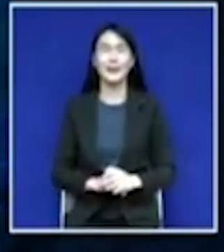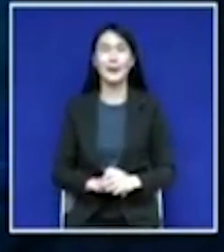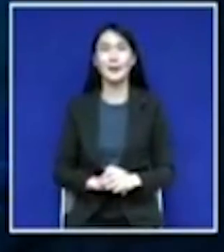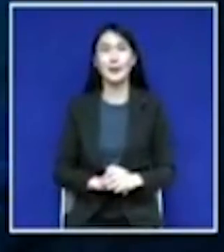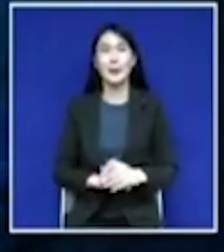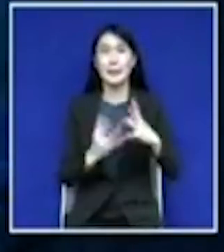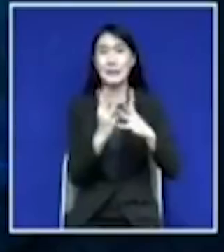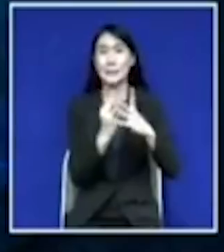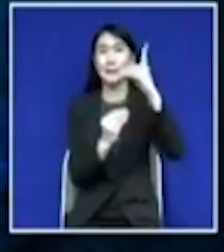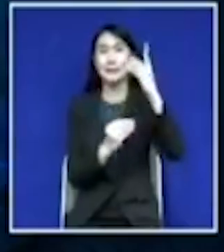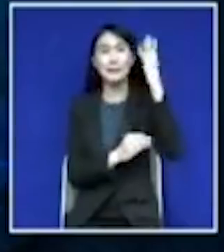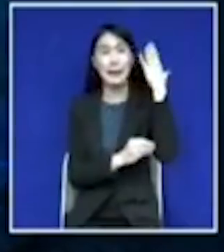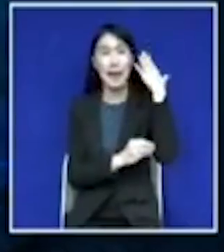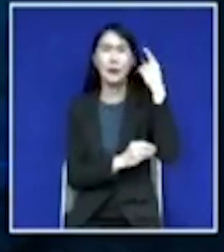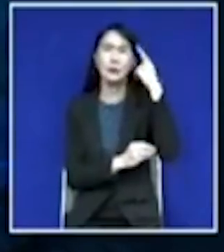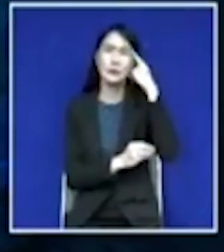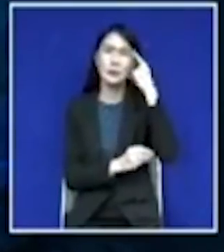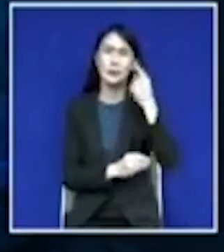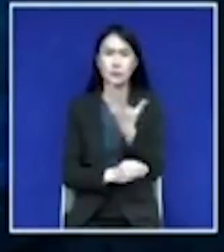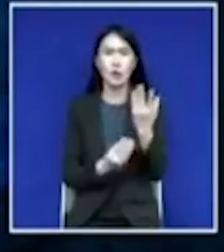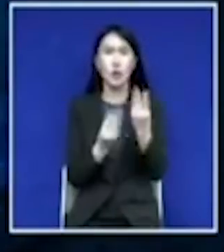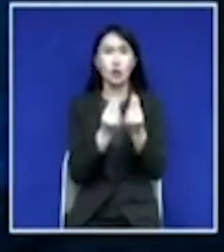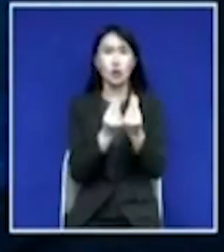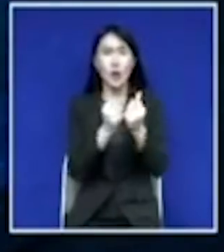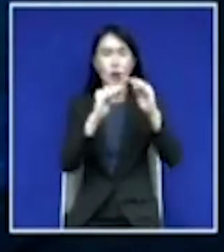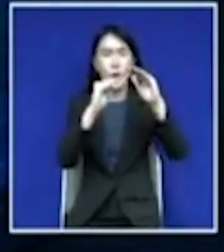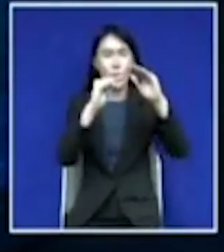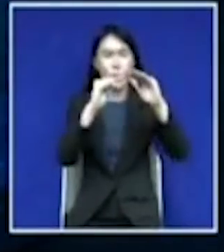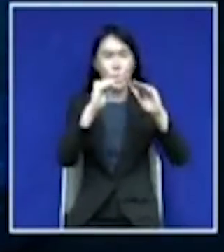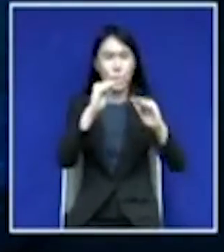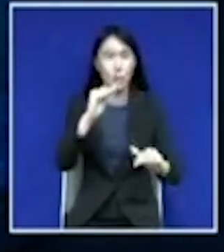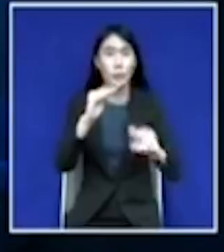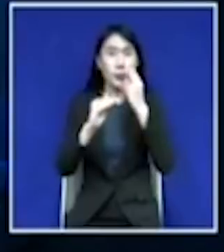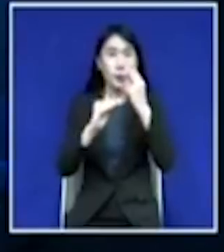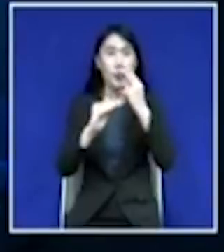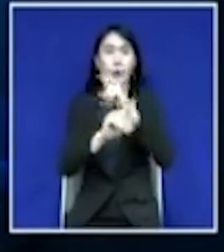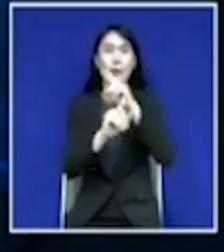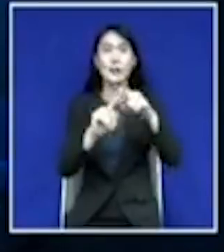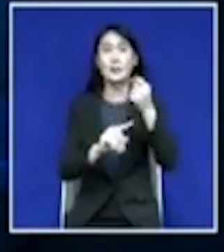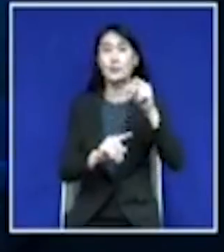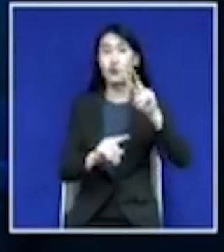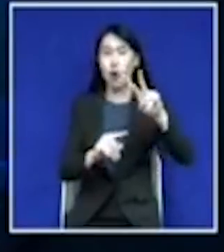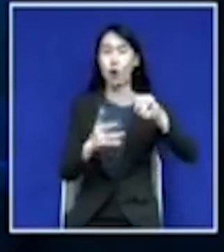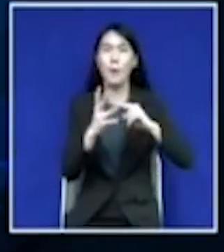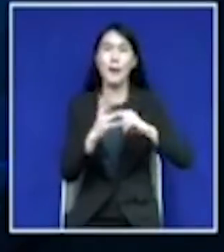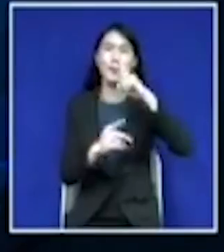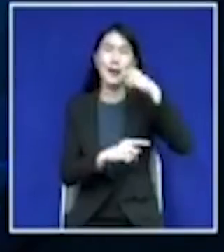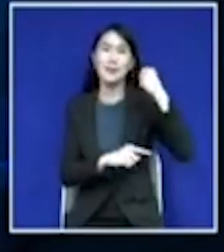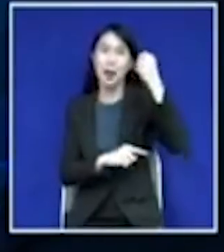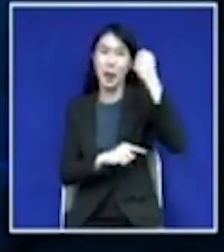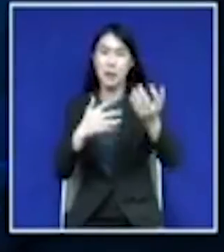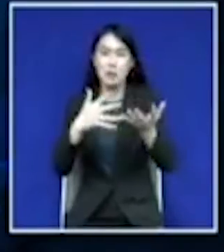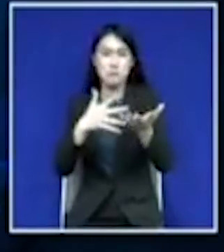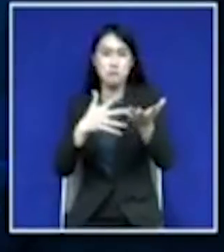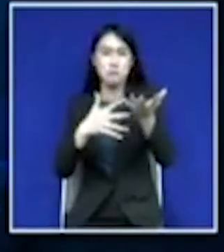วง1สัปดาห์ที่ผ่านมาก็ดูเหมือนจะตัวเลขจะลดน้อยลงแต่ไปดูนะครับวันที่12คือวันหยุดก็มีการใช้เยอะหน่อยนึงพอลงมา